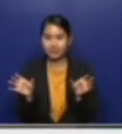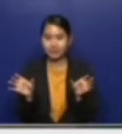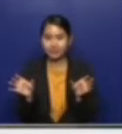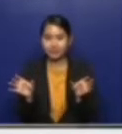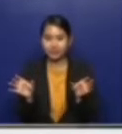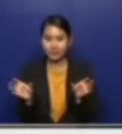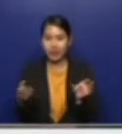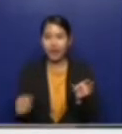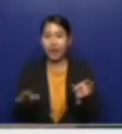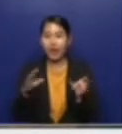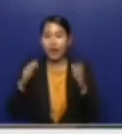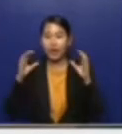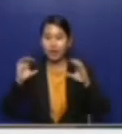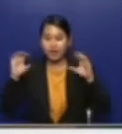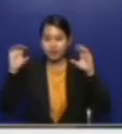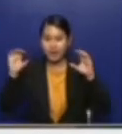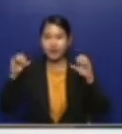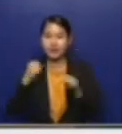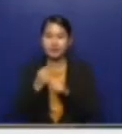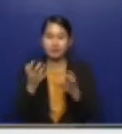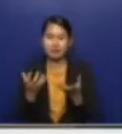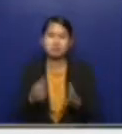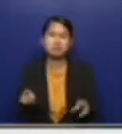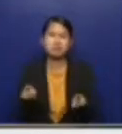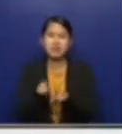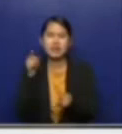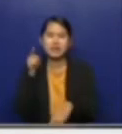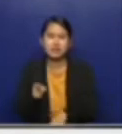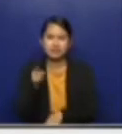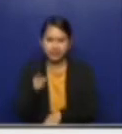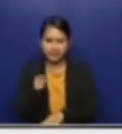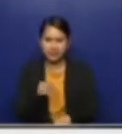ทางรัฐบาลก็ตั้งเสียงข้างมากเหมือนเดิม